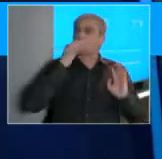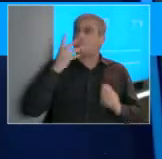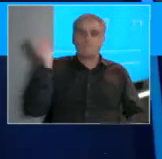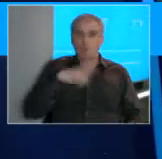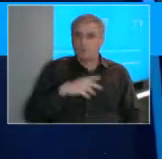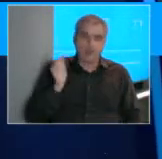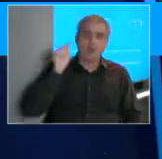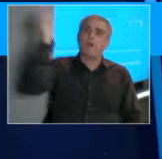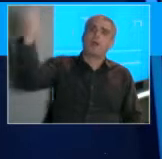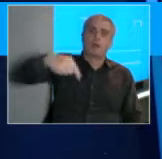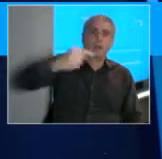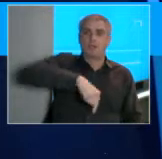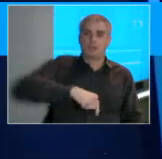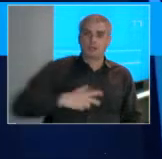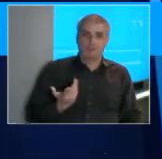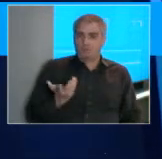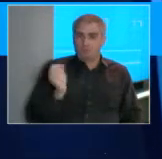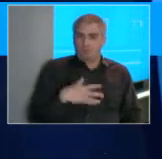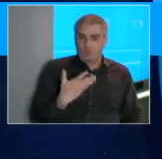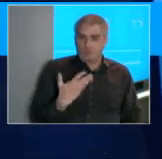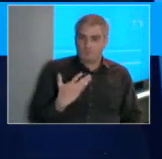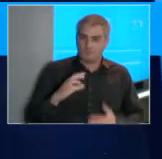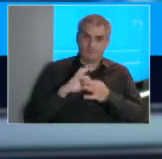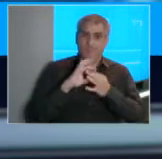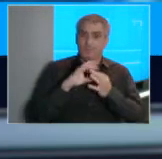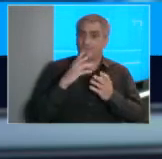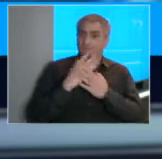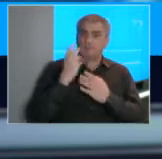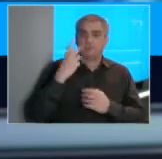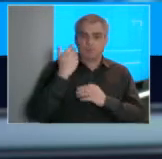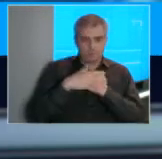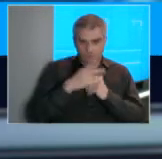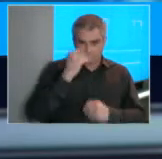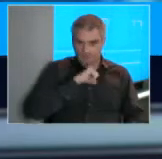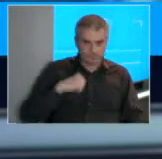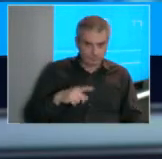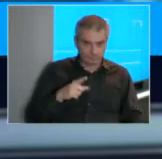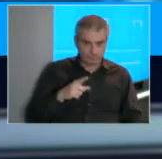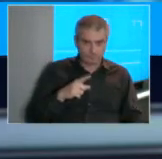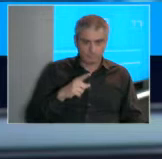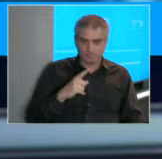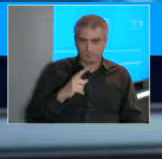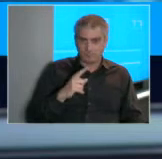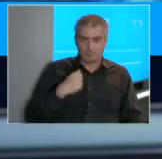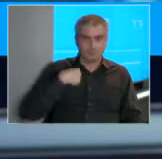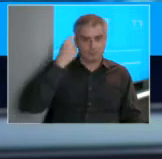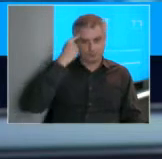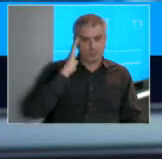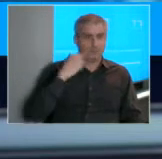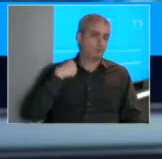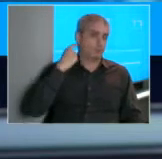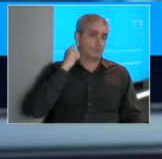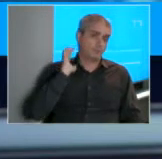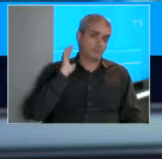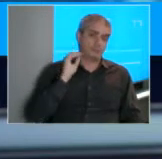הוא הגיע לאיסטנבול, השאלה היא מאיפה הגיעו הקונקשן. אני חושב ששואלים אם בשבועיים האחרונים היית בסין. אני חושב כך, שמעתי